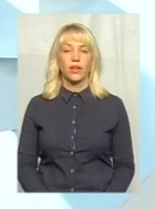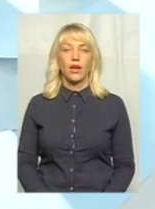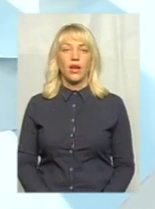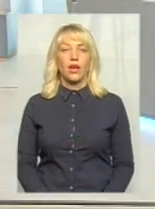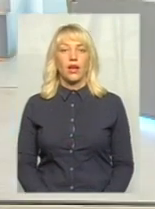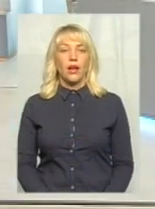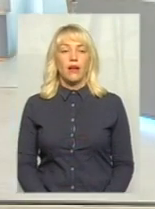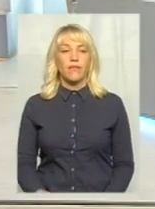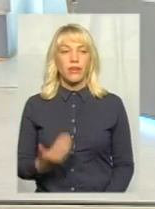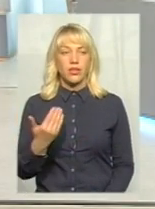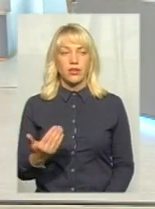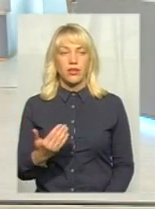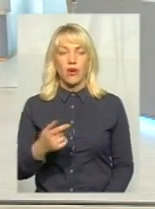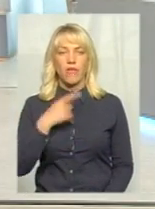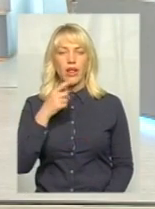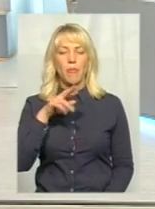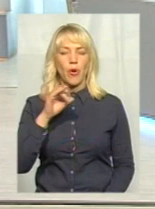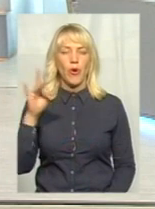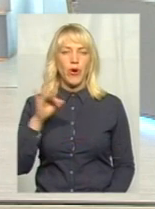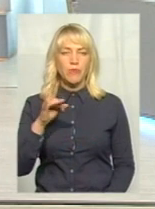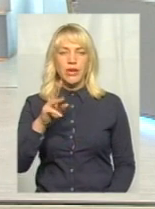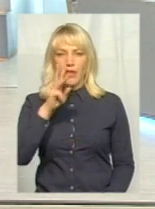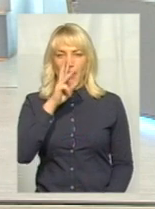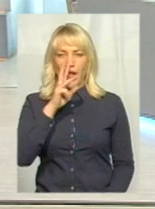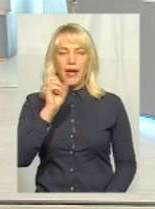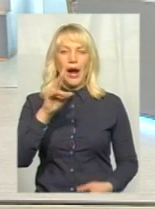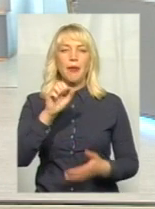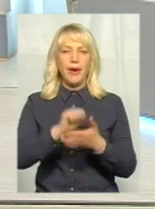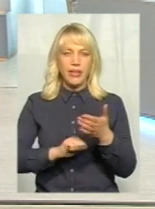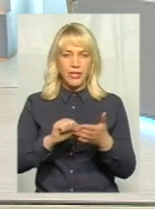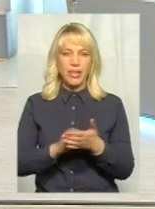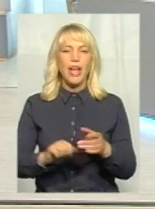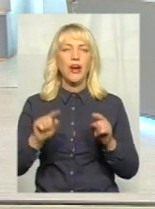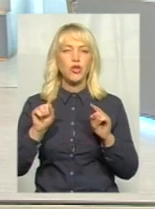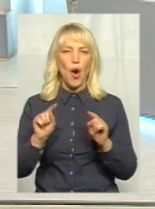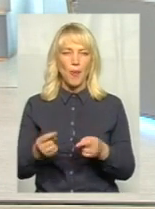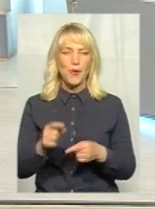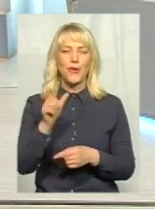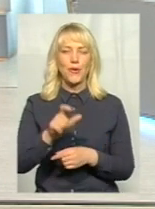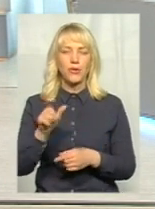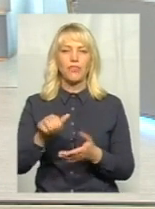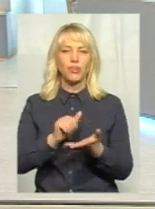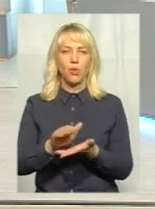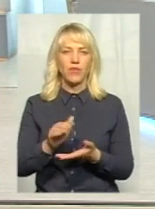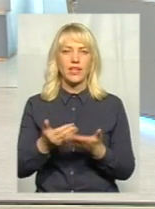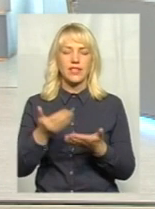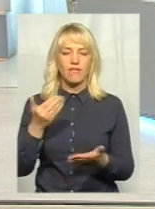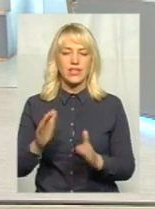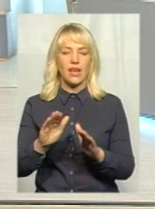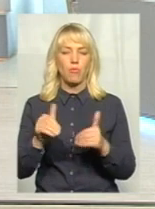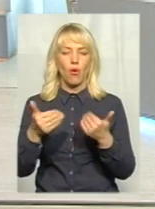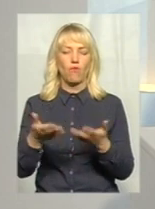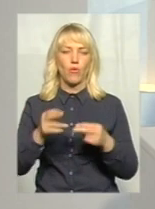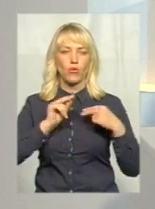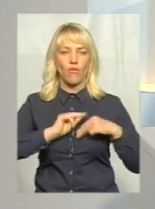окремили, в принципі, розмір зарплати як причину, чому люди відмовляються від запропонованих